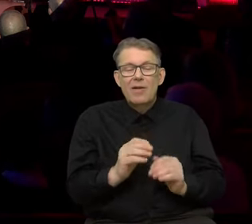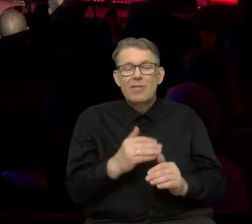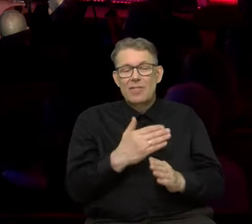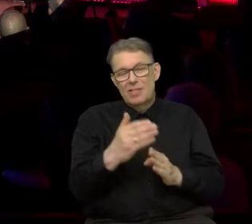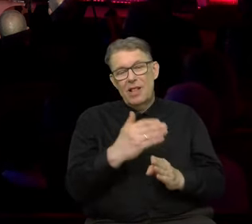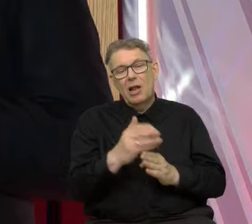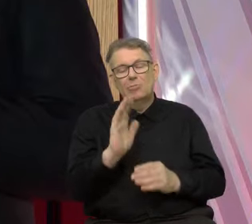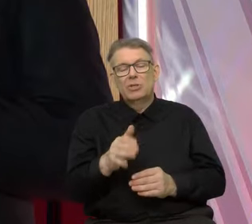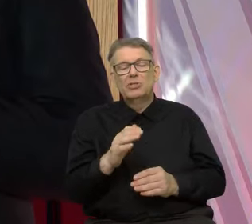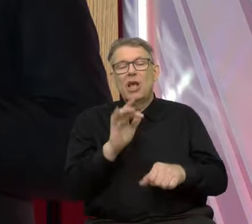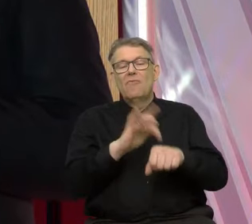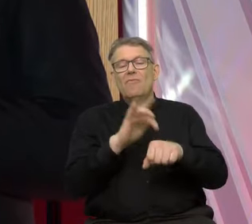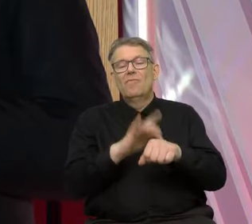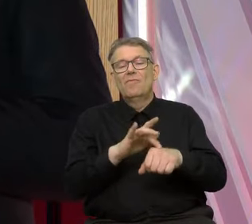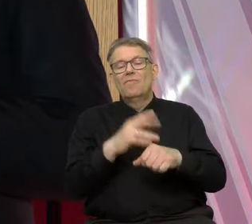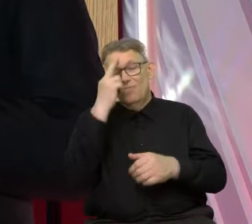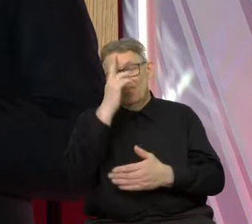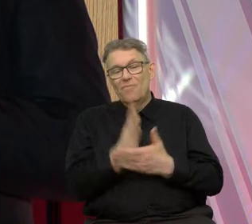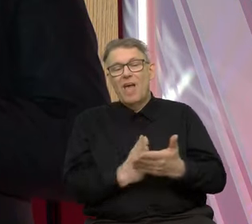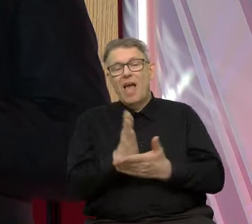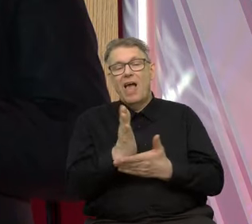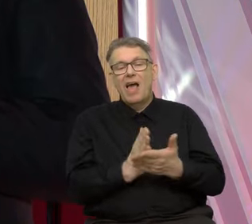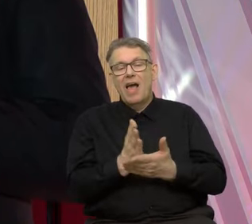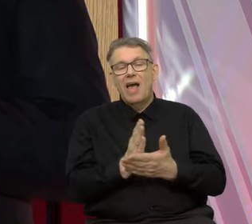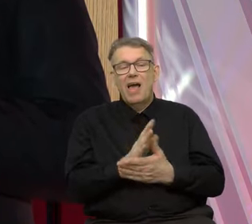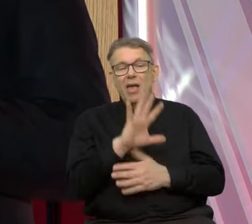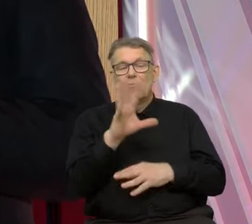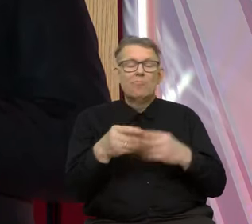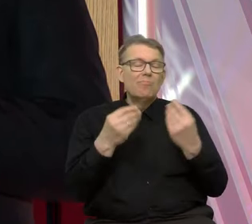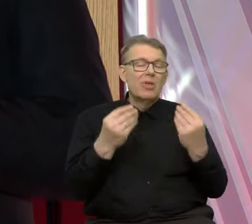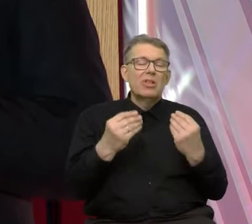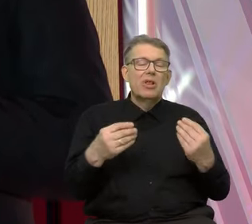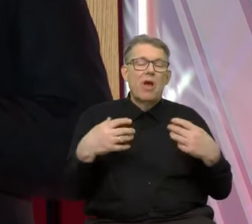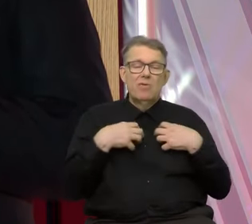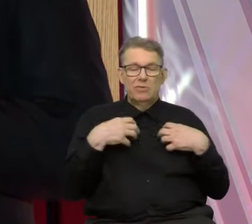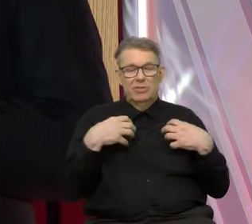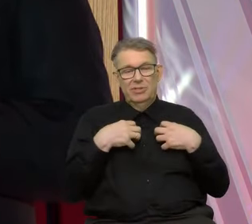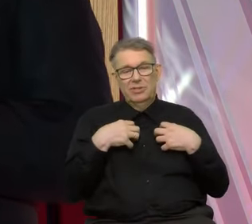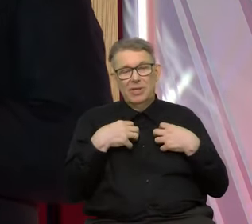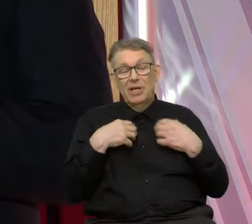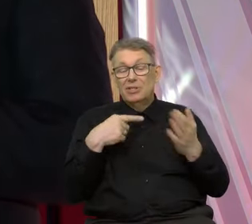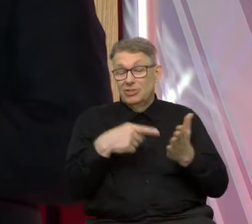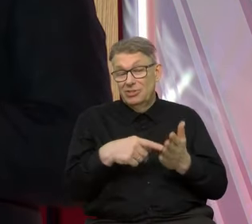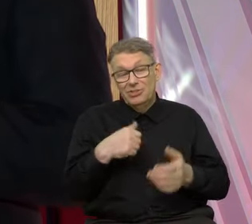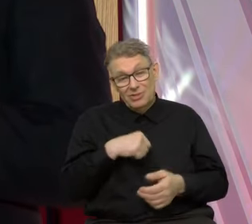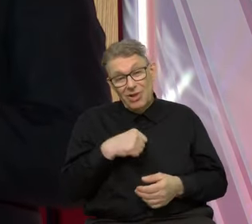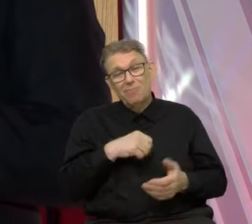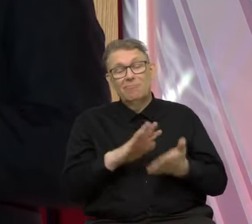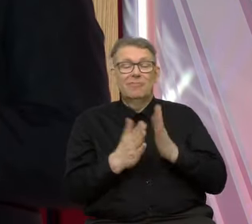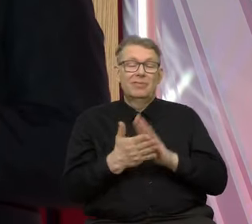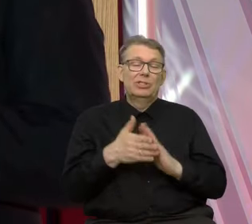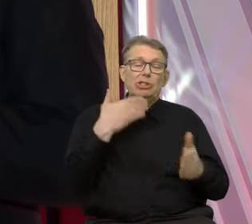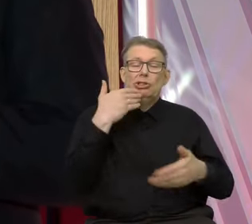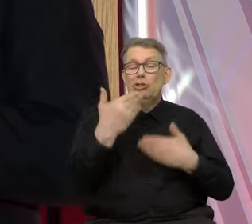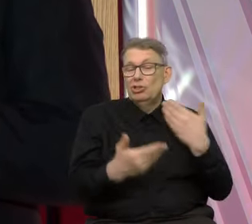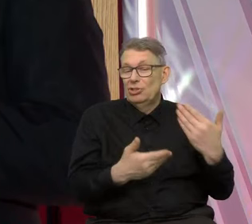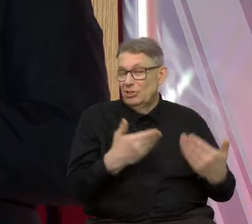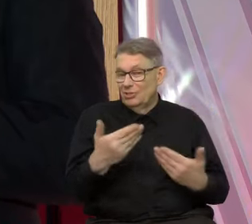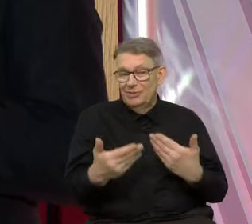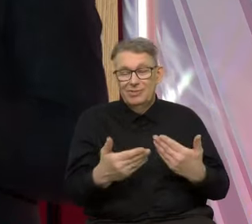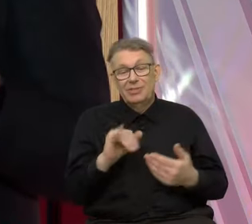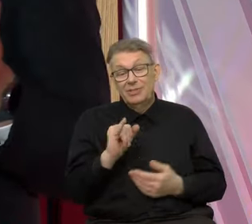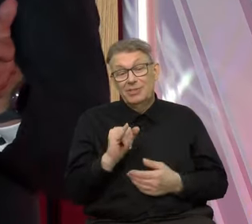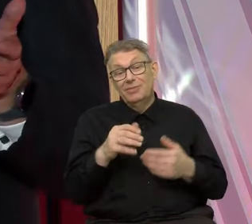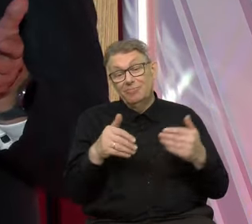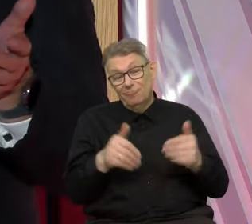wiary i wyda owoc pięknego życia. Tego sobie nawzajem życzmy, no